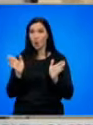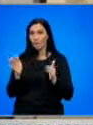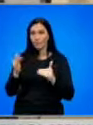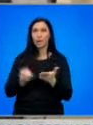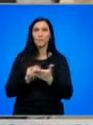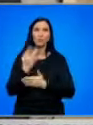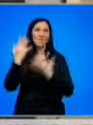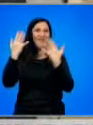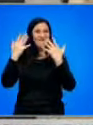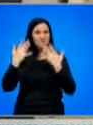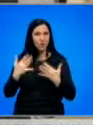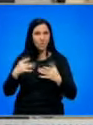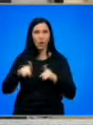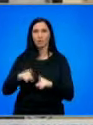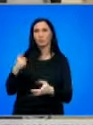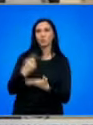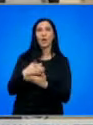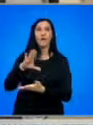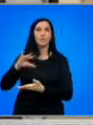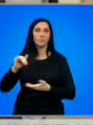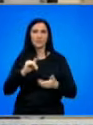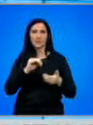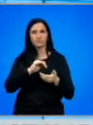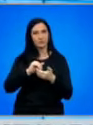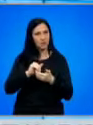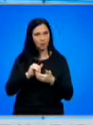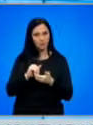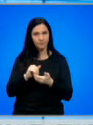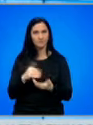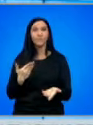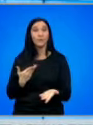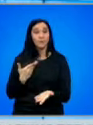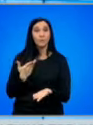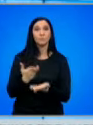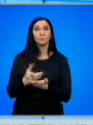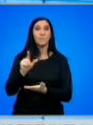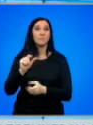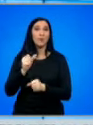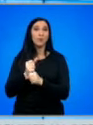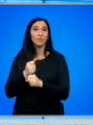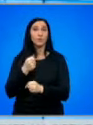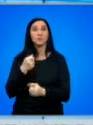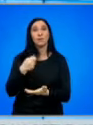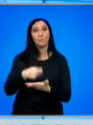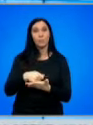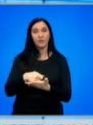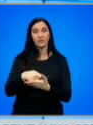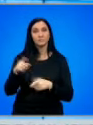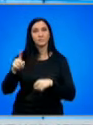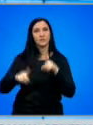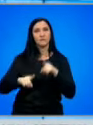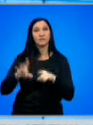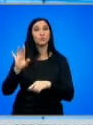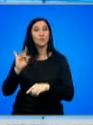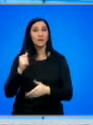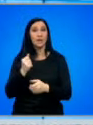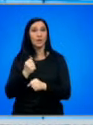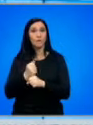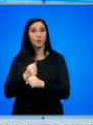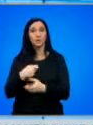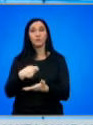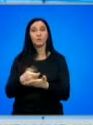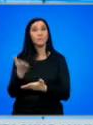по нова формула, както настоява Европейския съюз. Да се постави минималната работна заплата в зависимост от средната работна